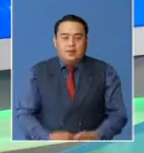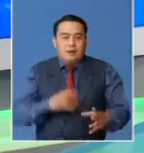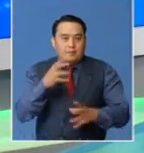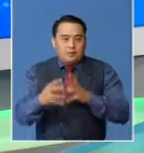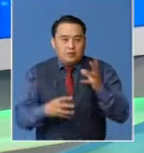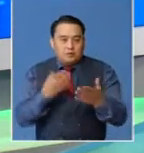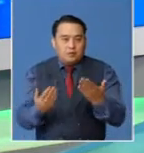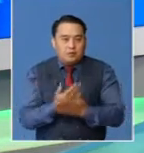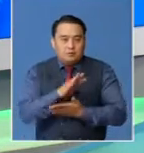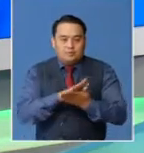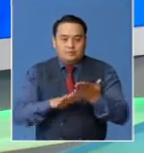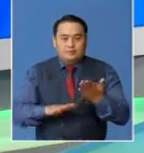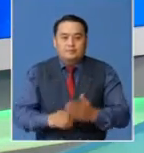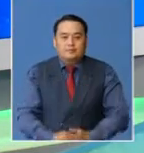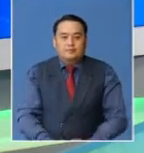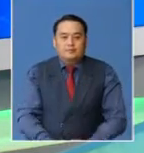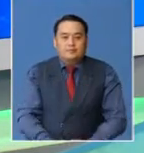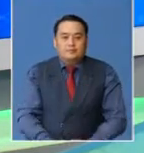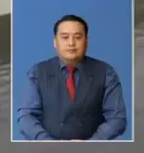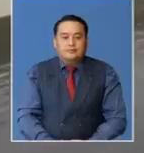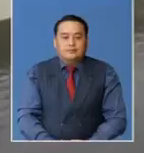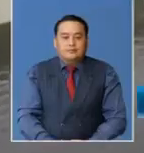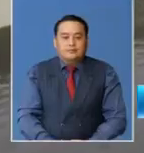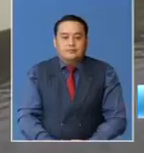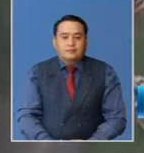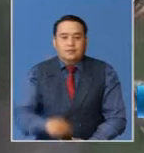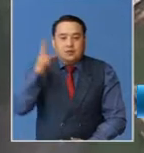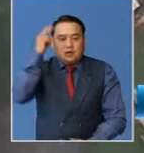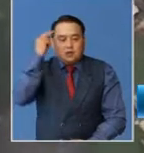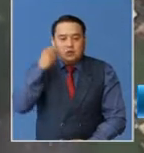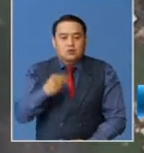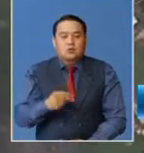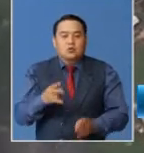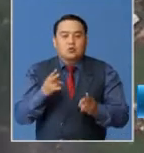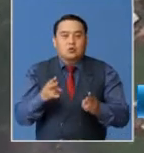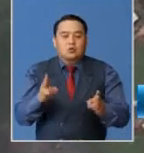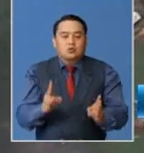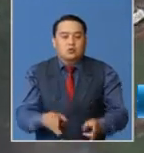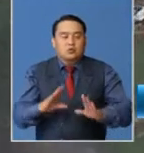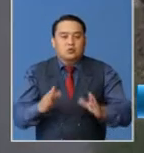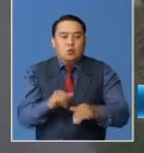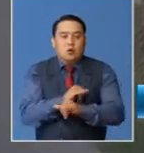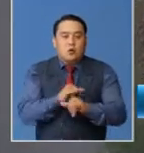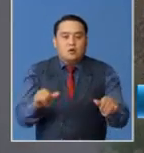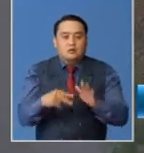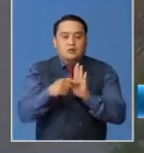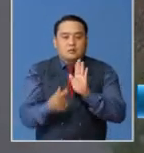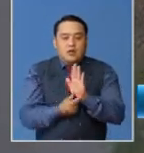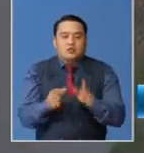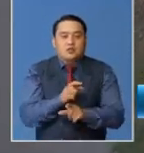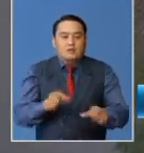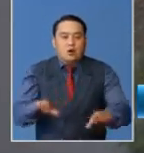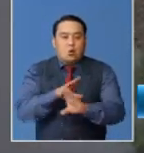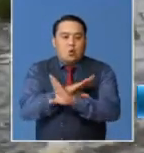Обзор мировых событий продолжит выпуск. Число жертв урагана Флоренс в Соединенных Штатах увеличилось до 17